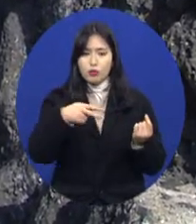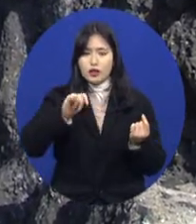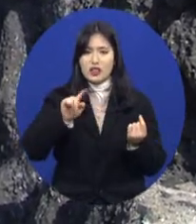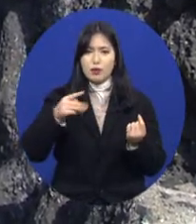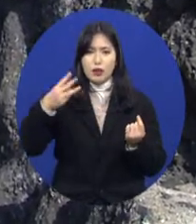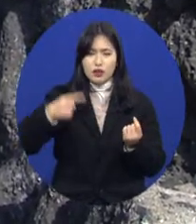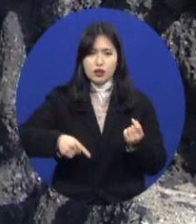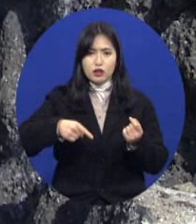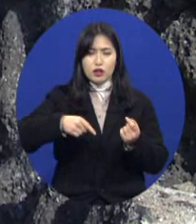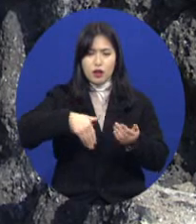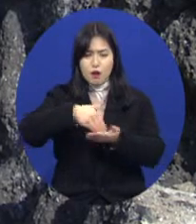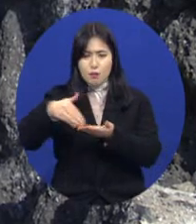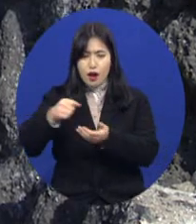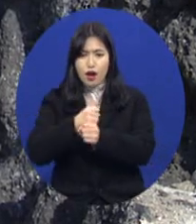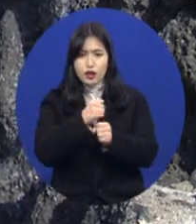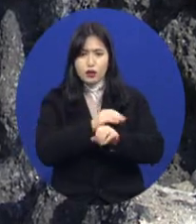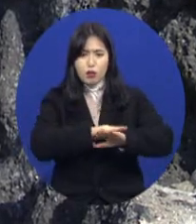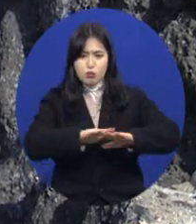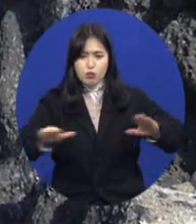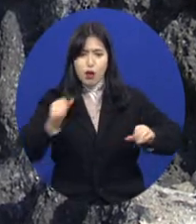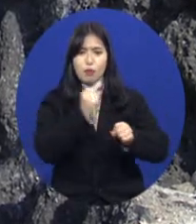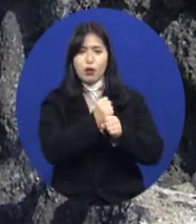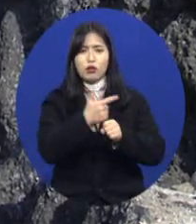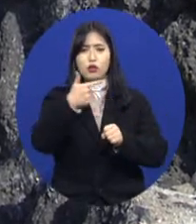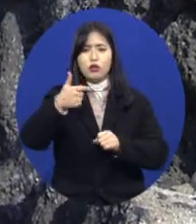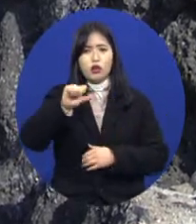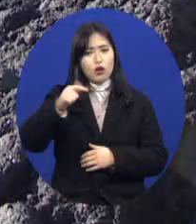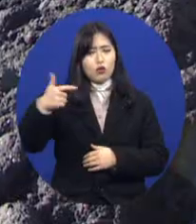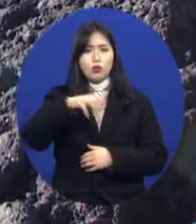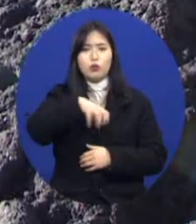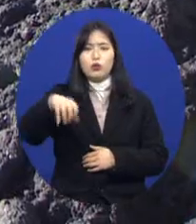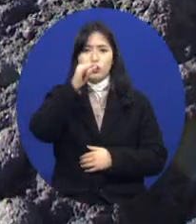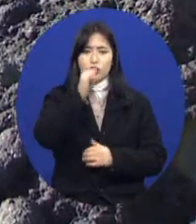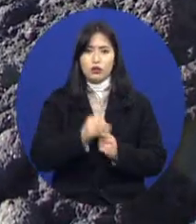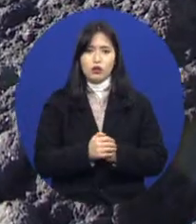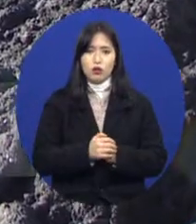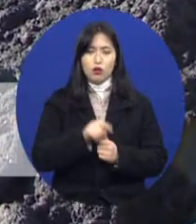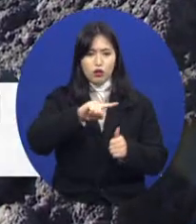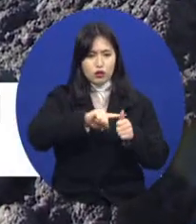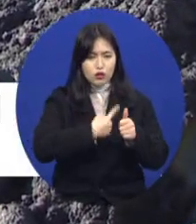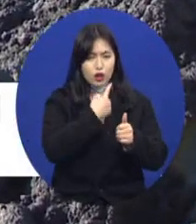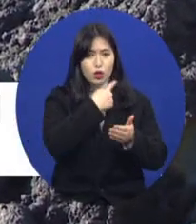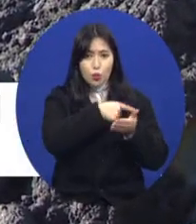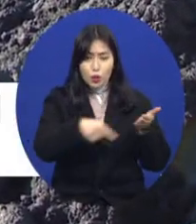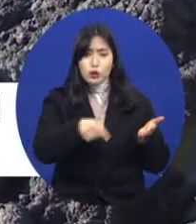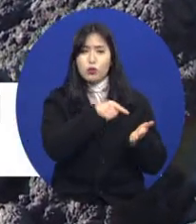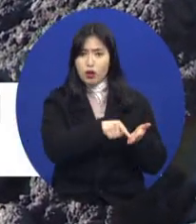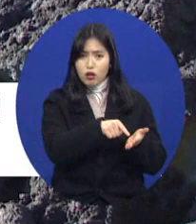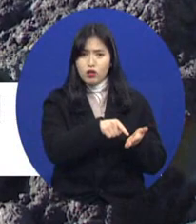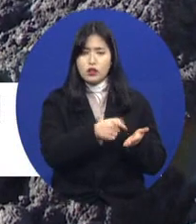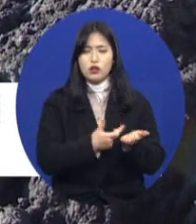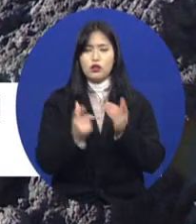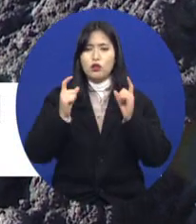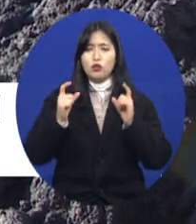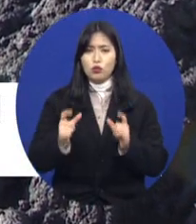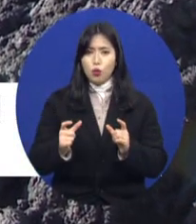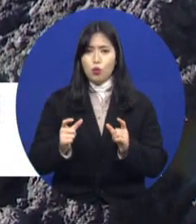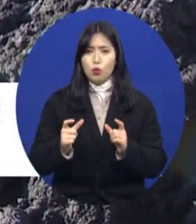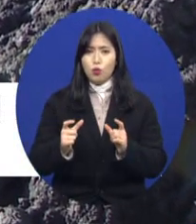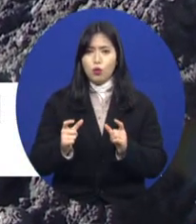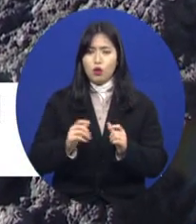평탄하게 만들어 놓은 것이 대여섯 군데 정도 됩니다 뭐 이렇게 자연을 훼손하는 것 자체가 제주도를 너무